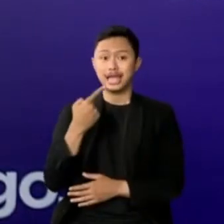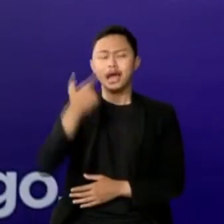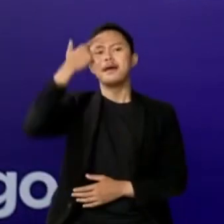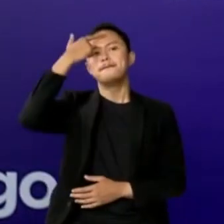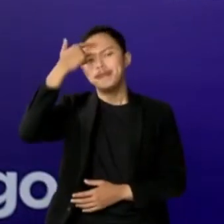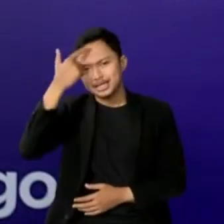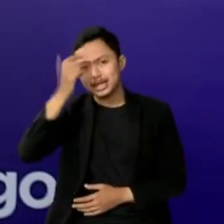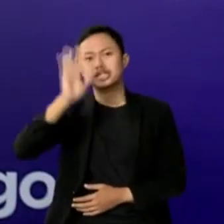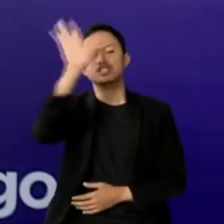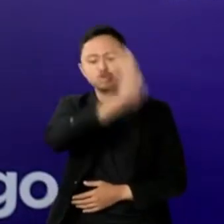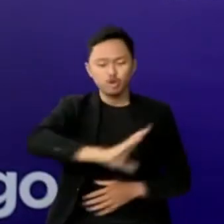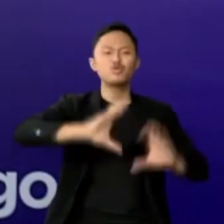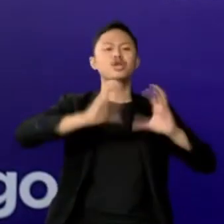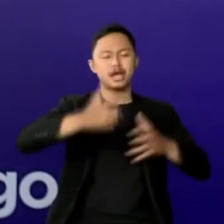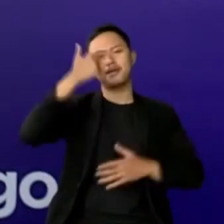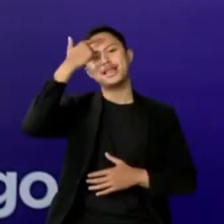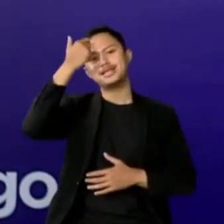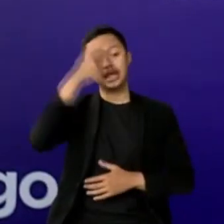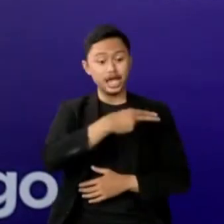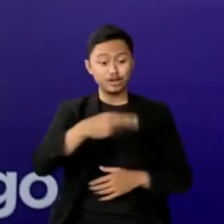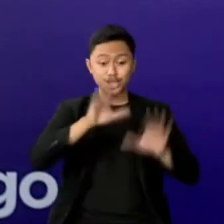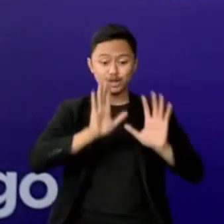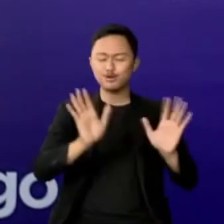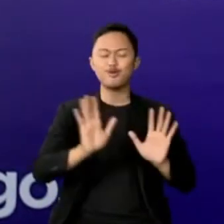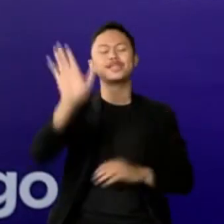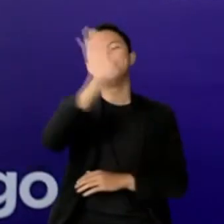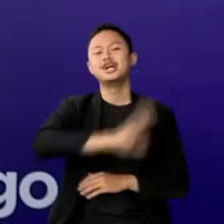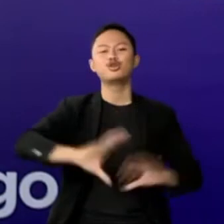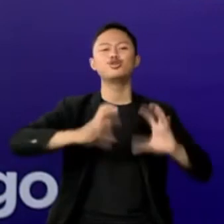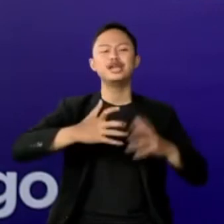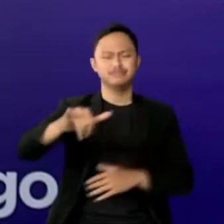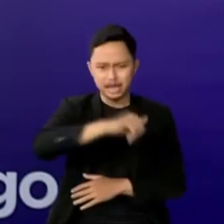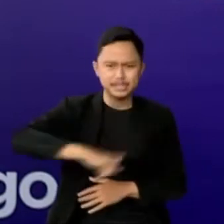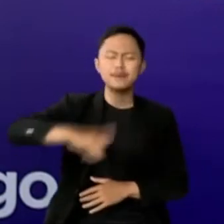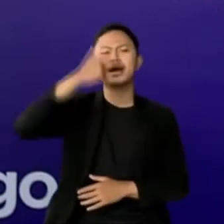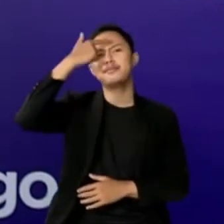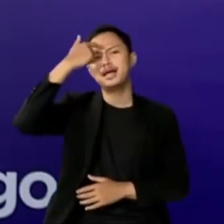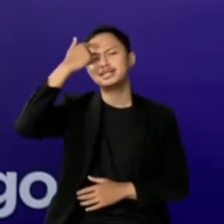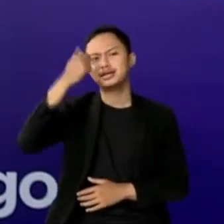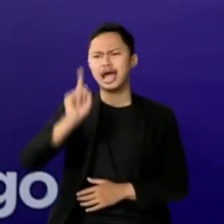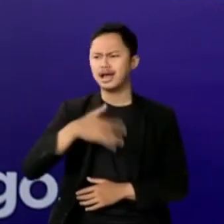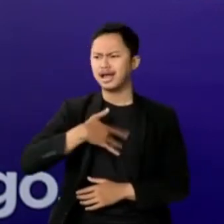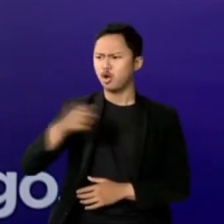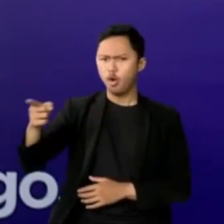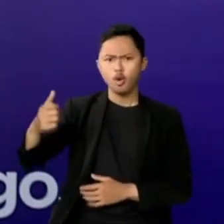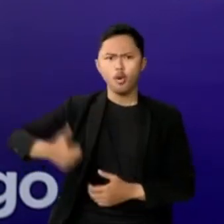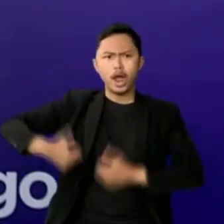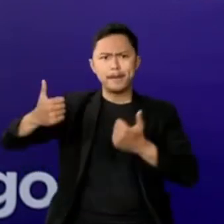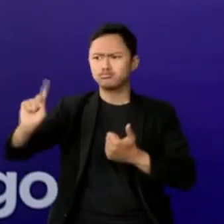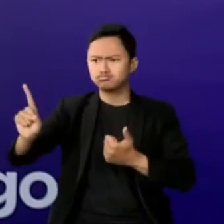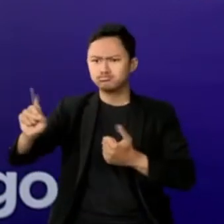belajar seluruh dunia enggak usah bicara tentang Indonesia seluruh dunia seluruh dunia sama-sama lagi belajar ada yang merasa hebat